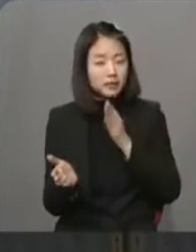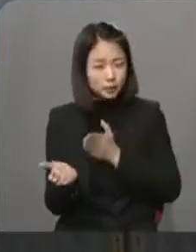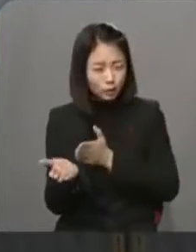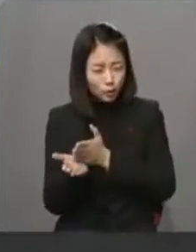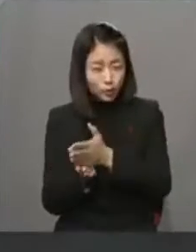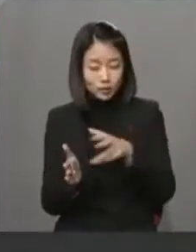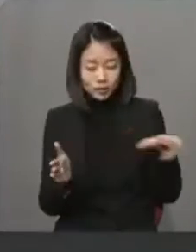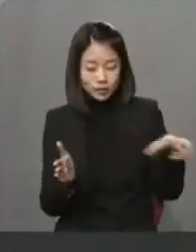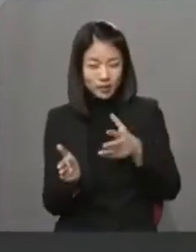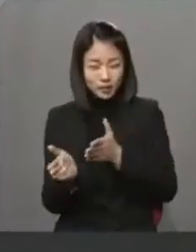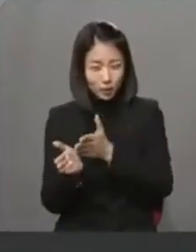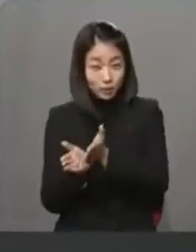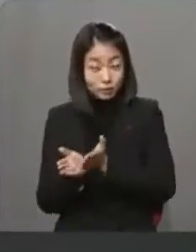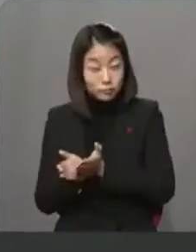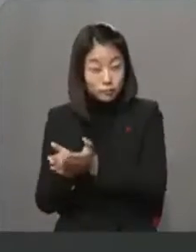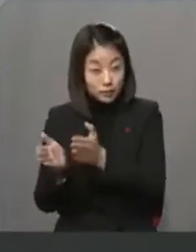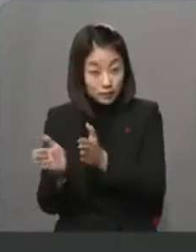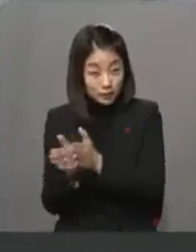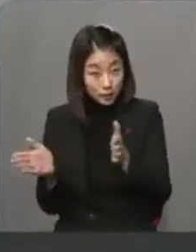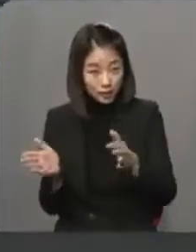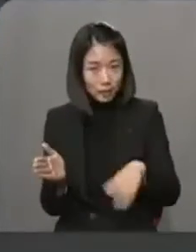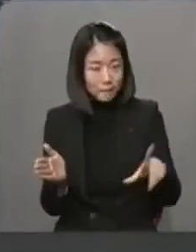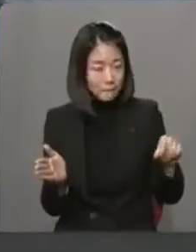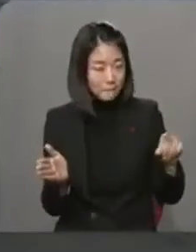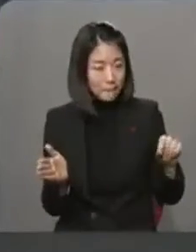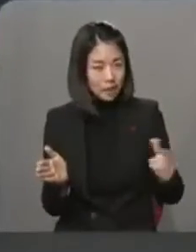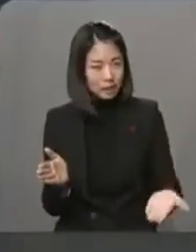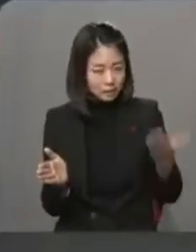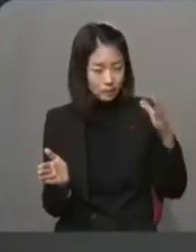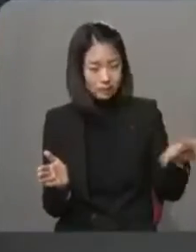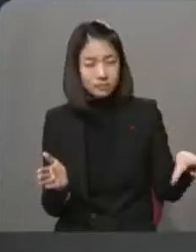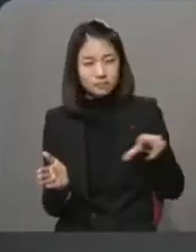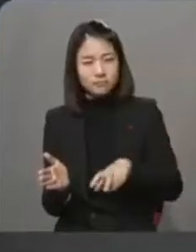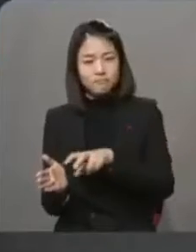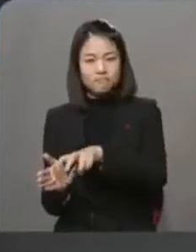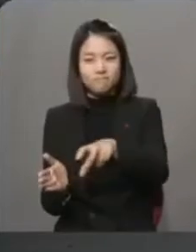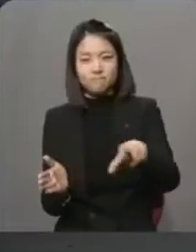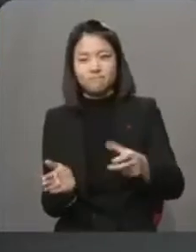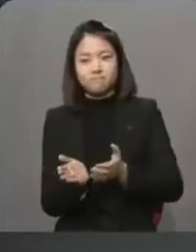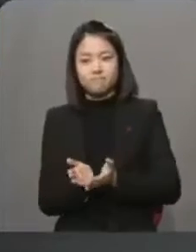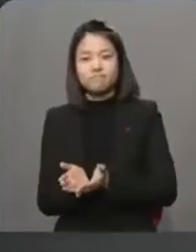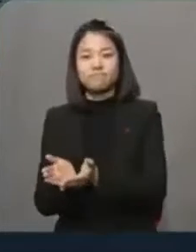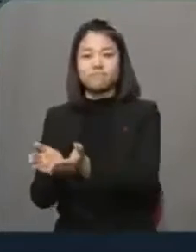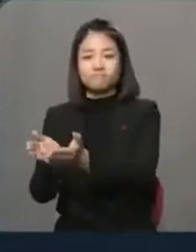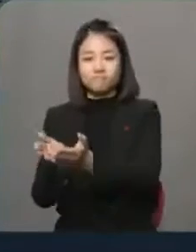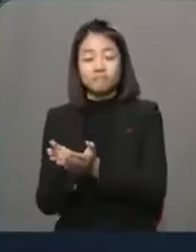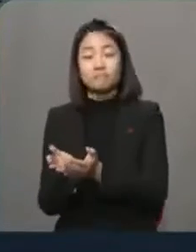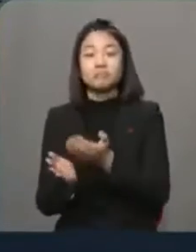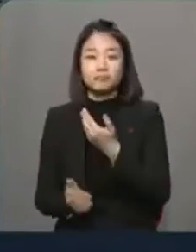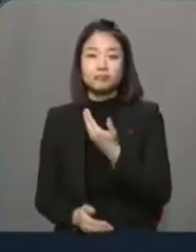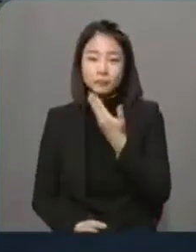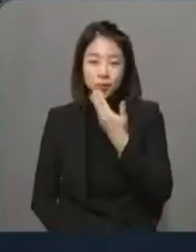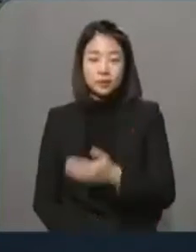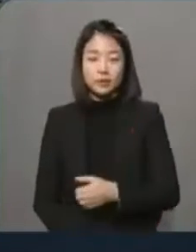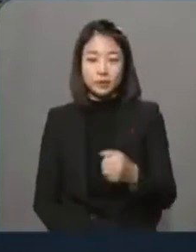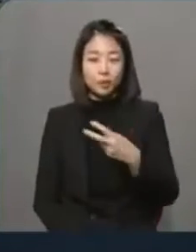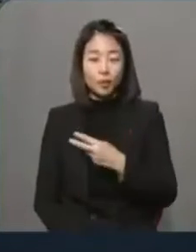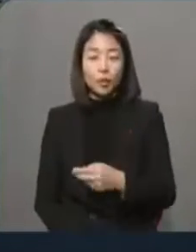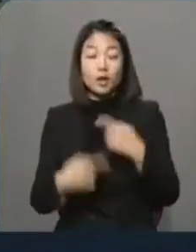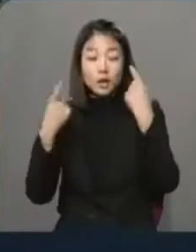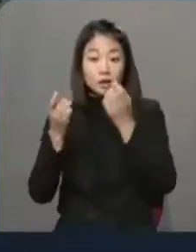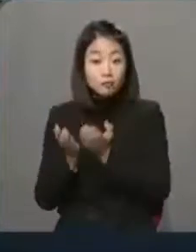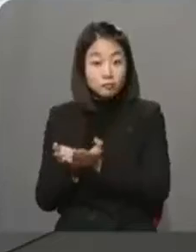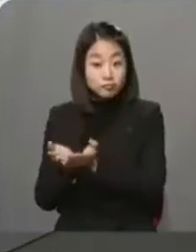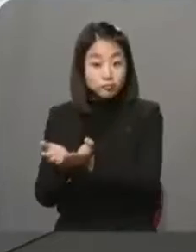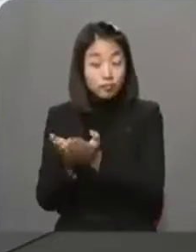컨테이너 전용 항로가 생긴다 그러면 고기는 뭐 형개 가까이 컨테이너를 실을 수 있기 때문에 크루즈 운항 도 재계